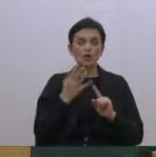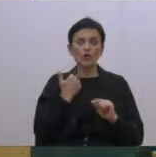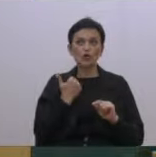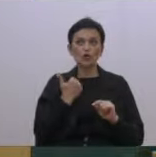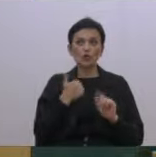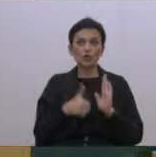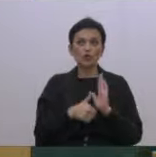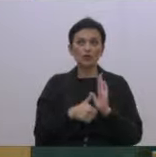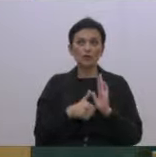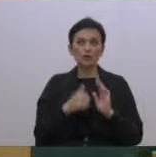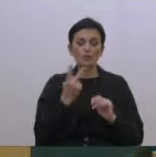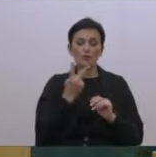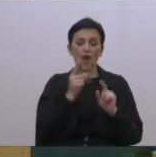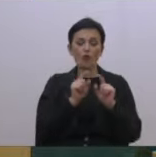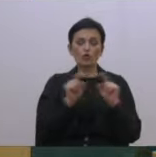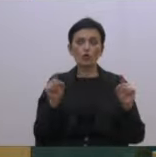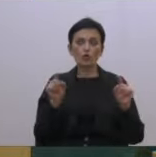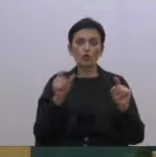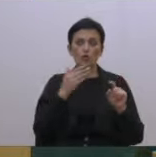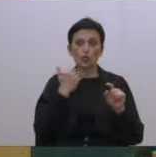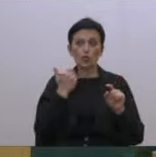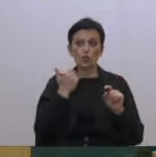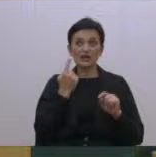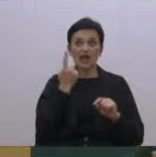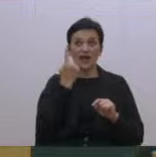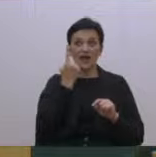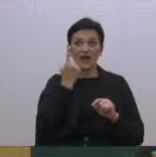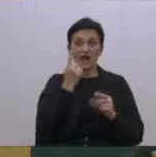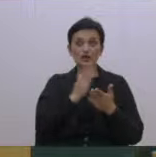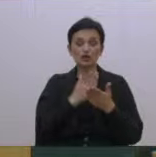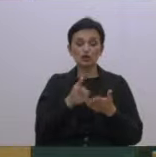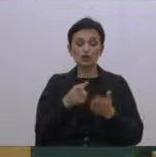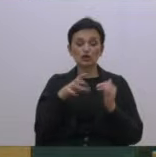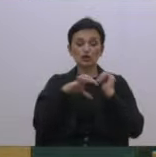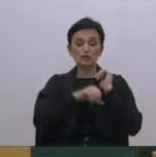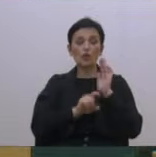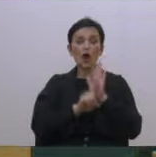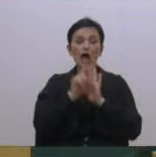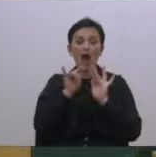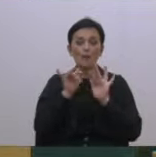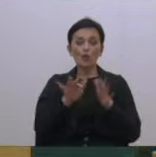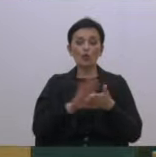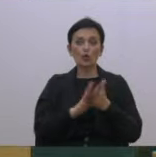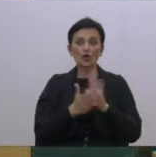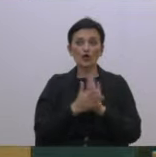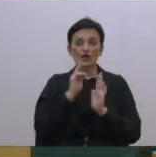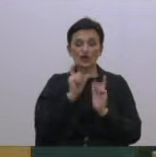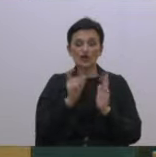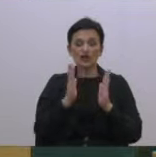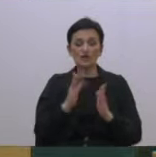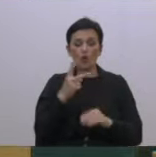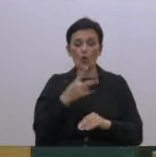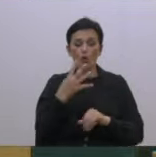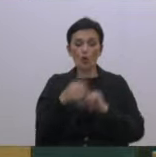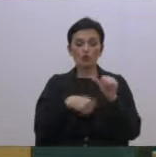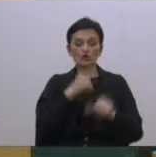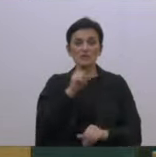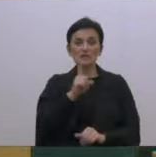არის, მეორე მოხრთანაც არ არის. ერთი არის ბოლში ამოქმედების ვადა. განისაზღვრება 24 წლის 1